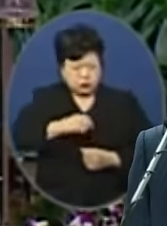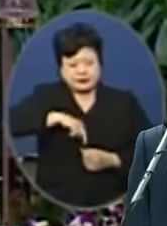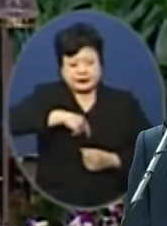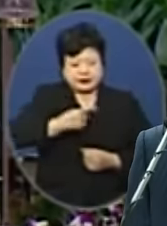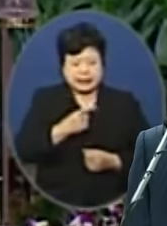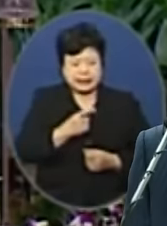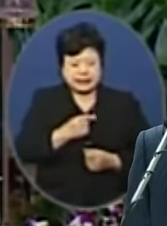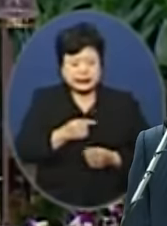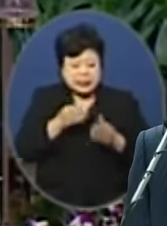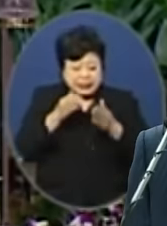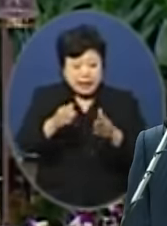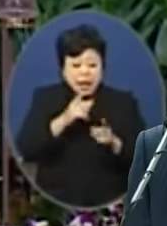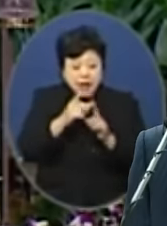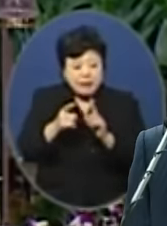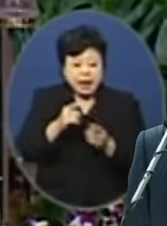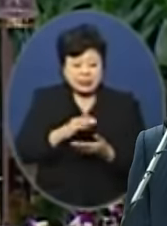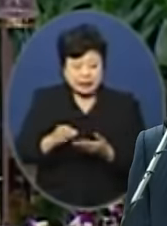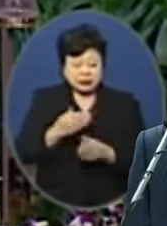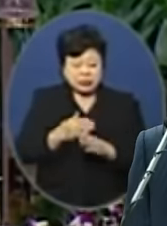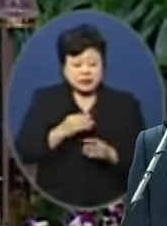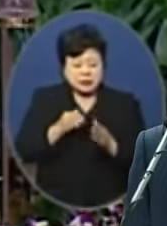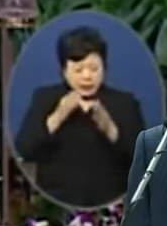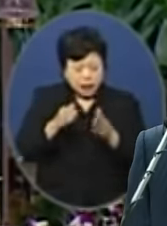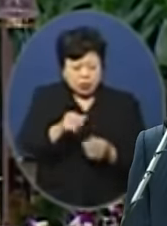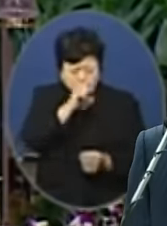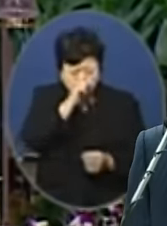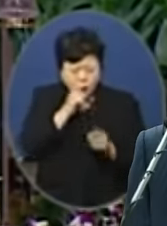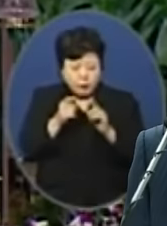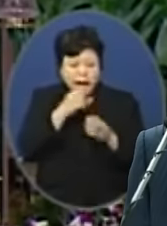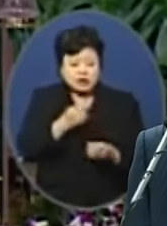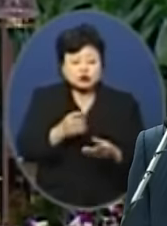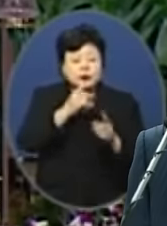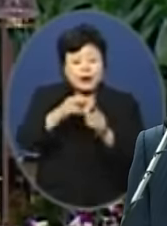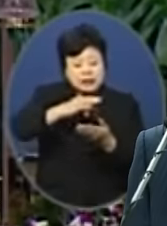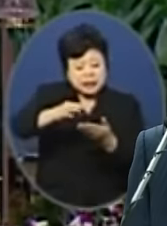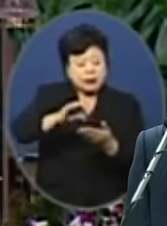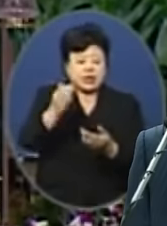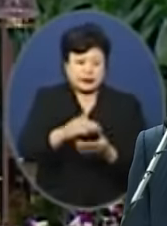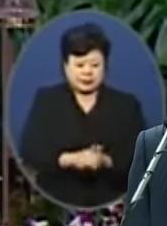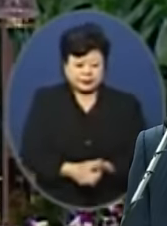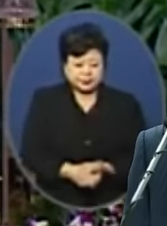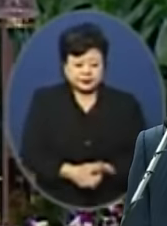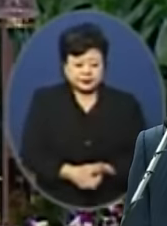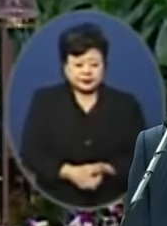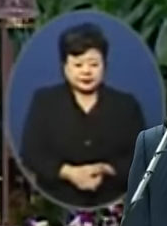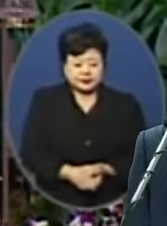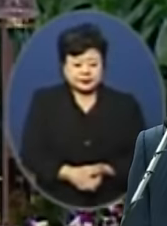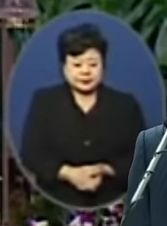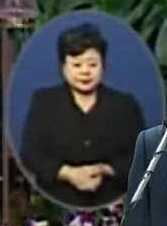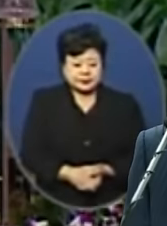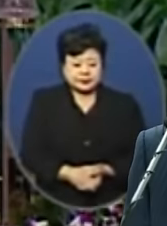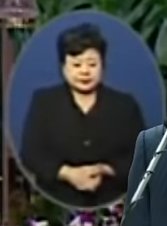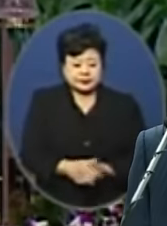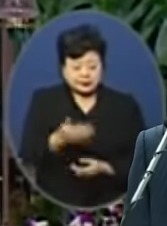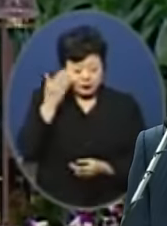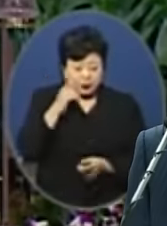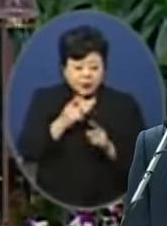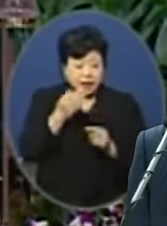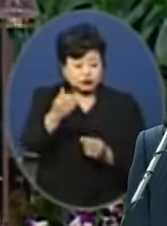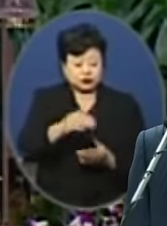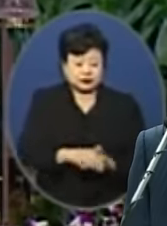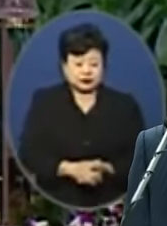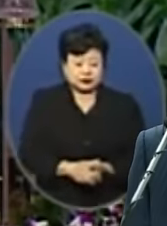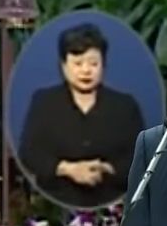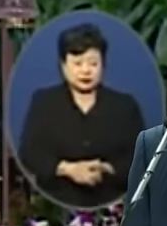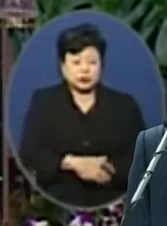자신을 향해서나 남을 향해서도 늘 축복의 말을 해야 된다는 것입니다. 제가 지난번에도 여러분께